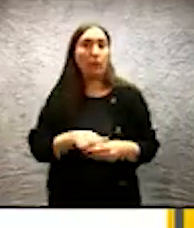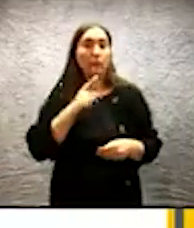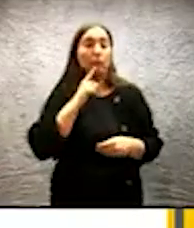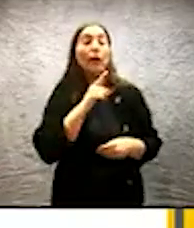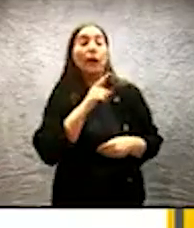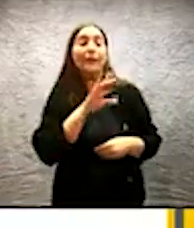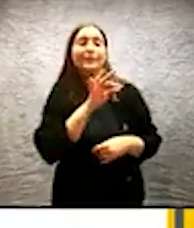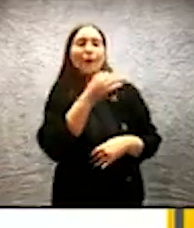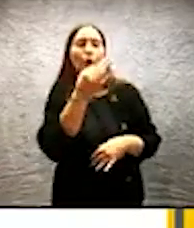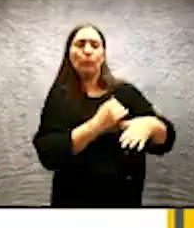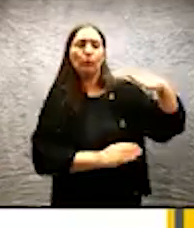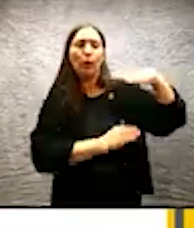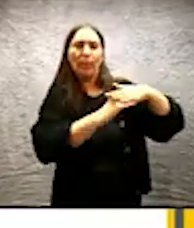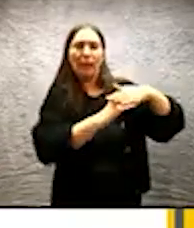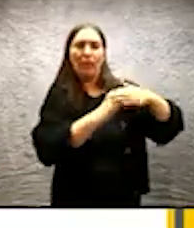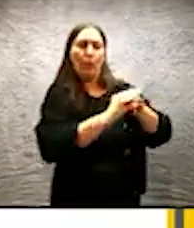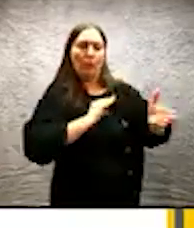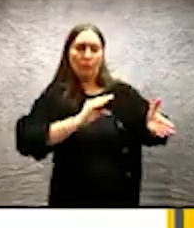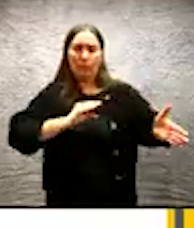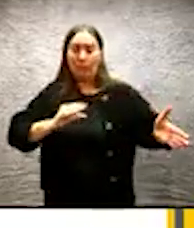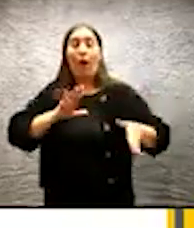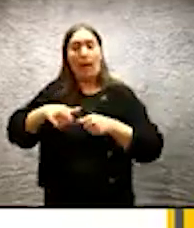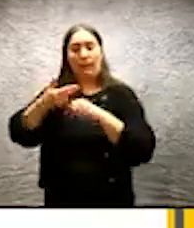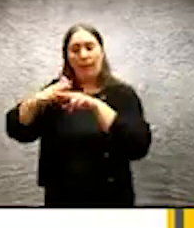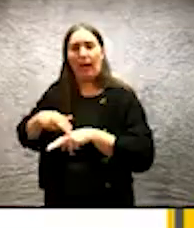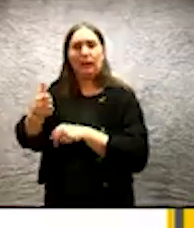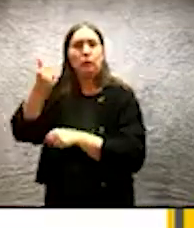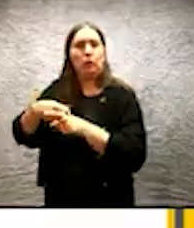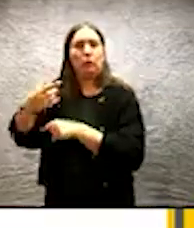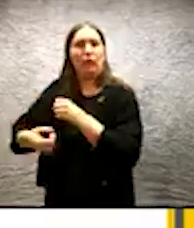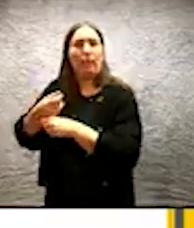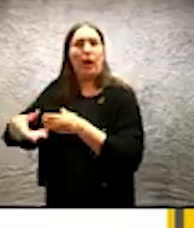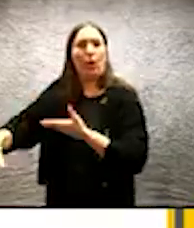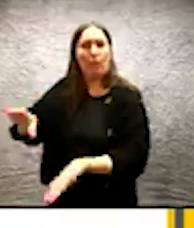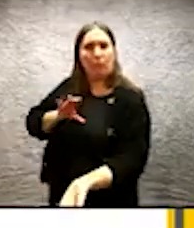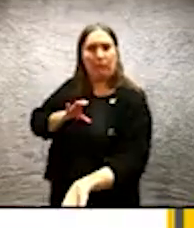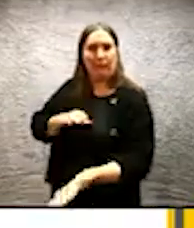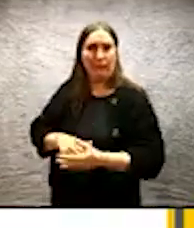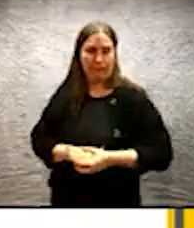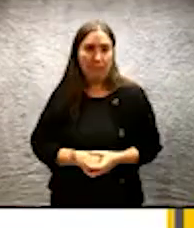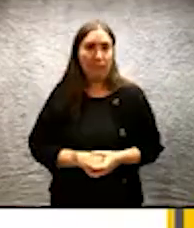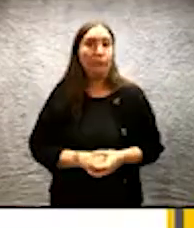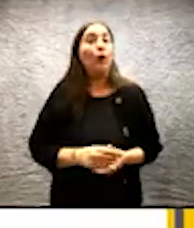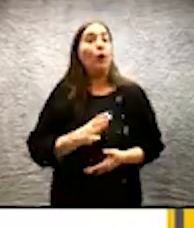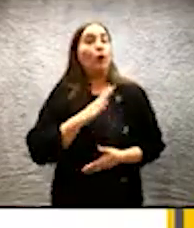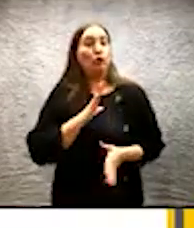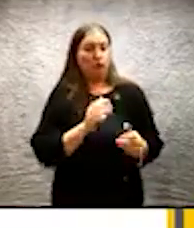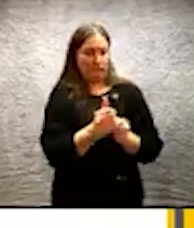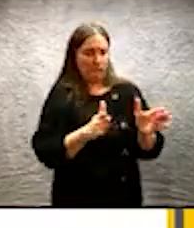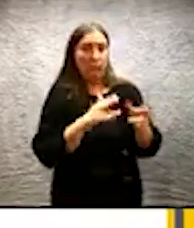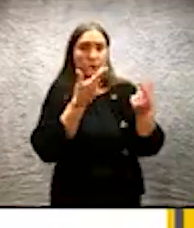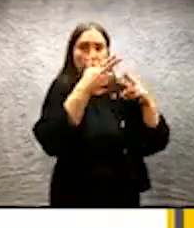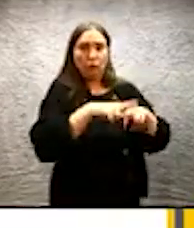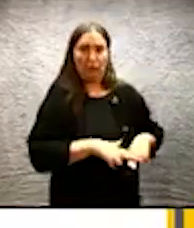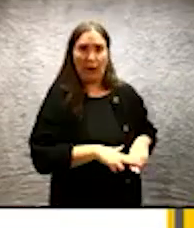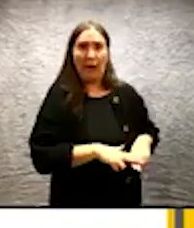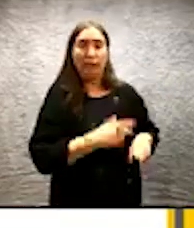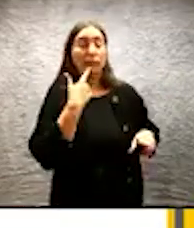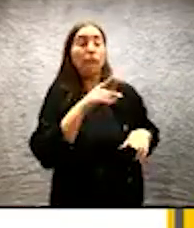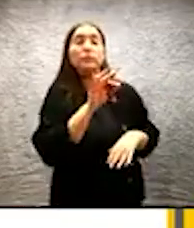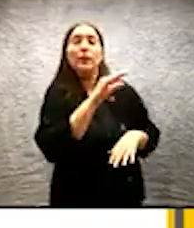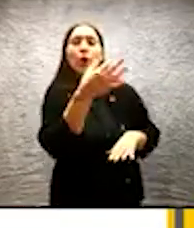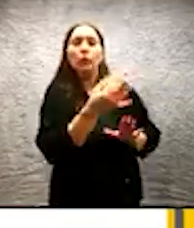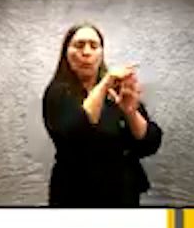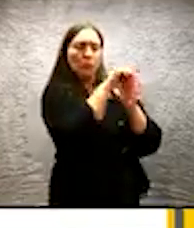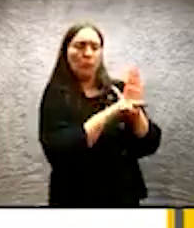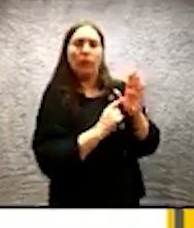plafond. Le reste est versé annuellement. Il y a un dispositif de sauvegarde qui permet de dépasser cette règle des 50%